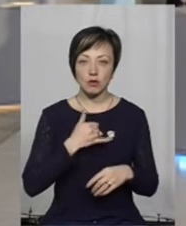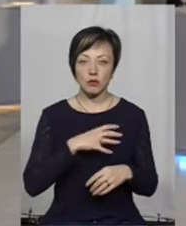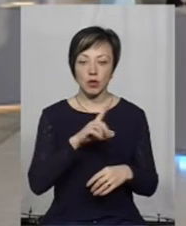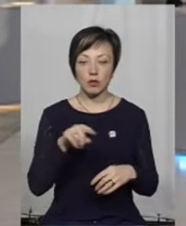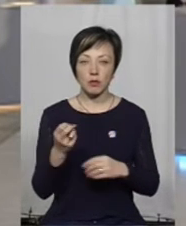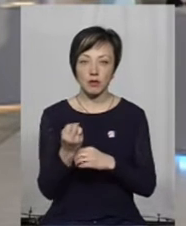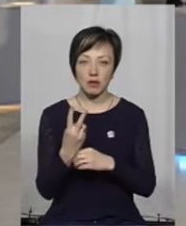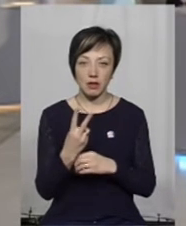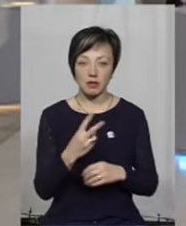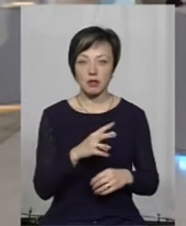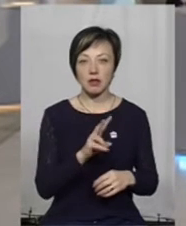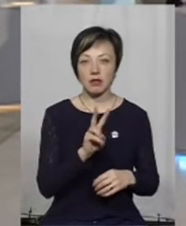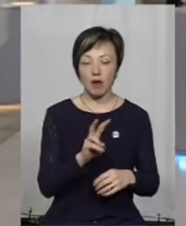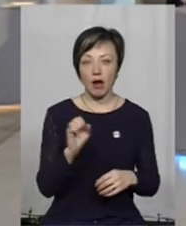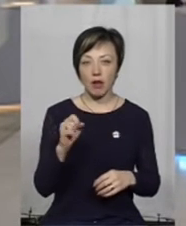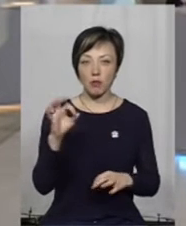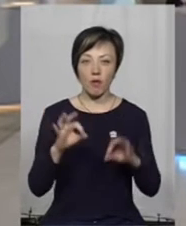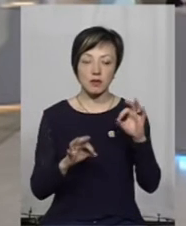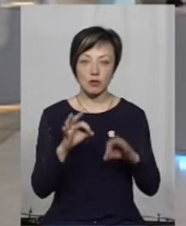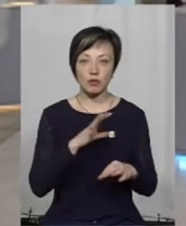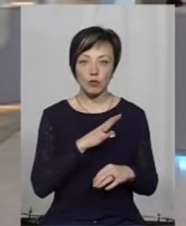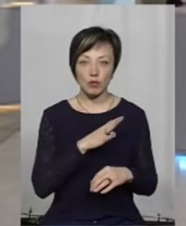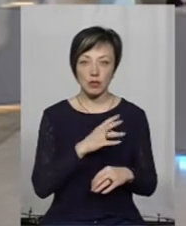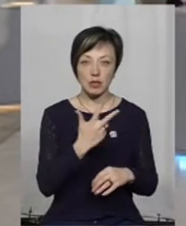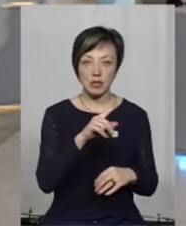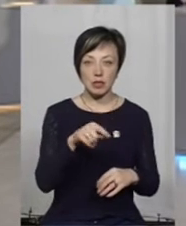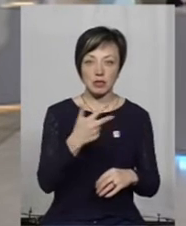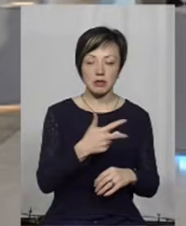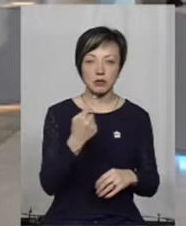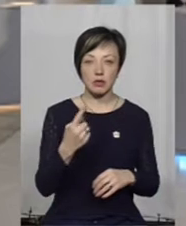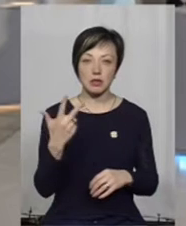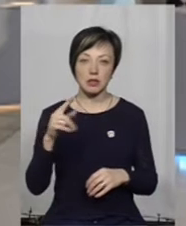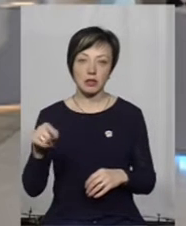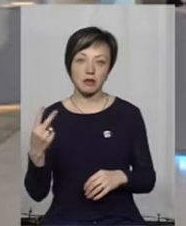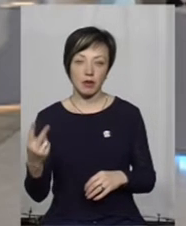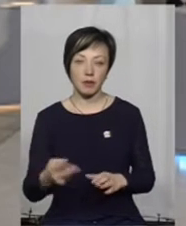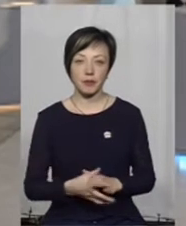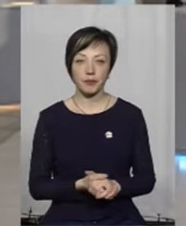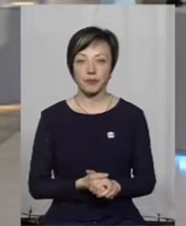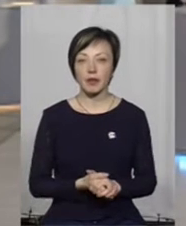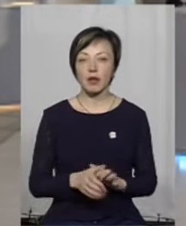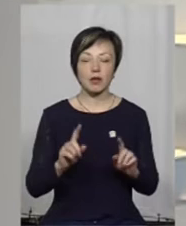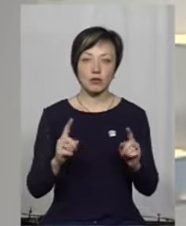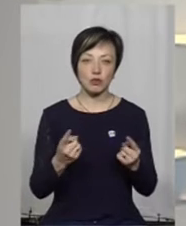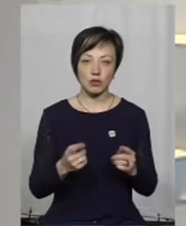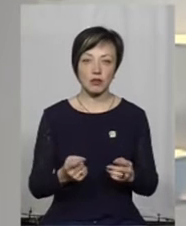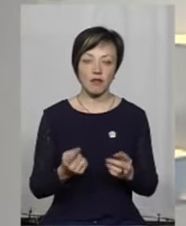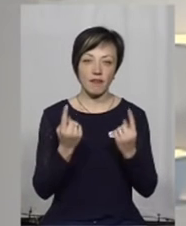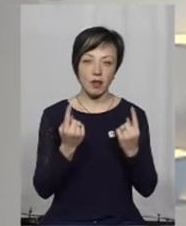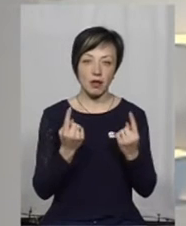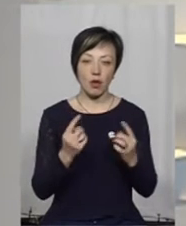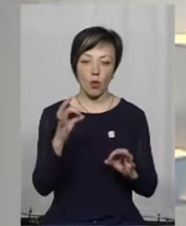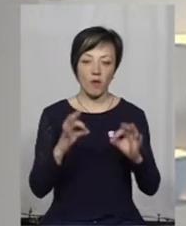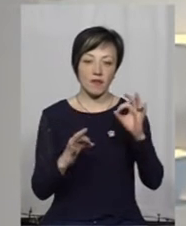номер 12 та номер 2А. Там коефіцієнт складав відповідно 3,31 і 3,2. Угу. Це так дуже великий